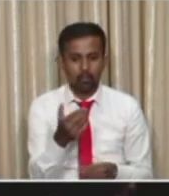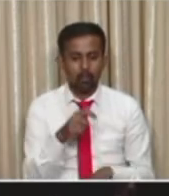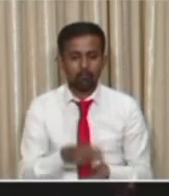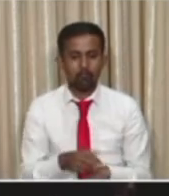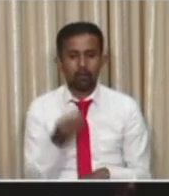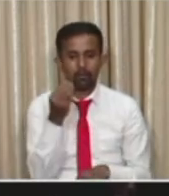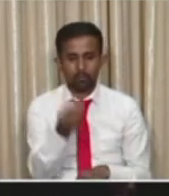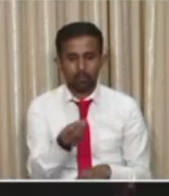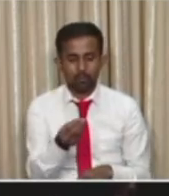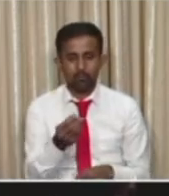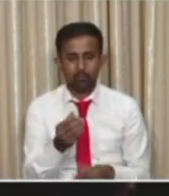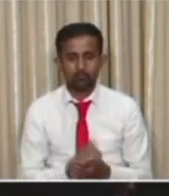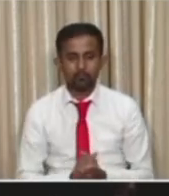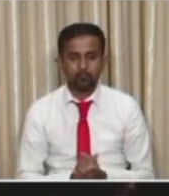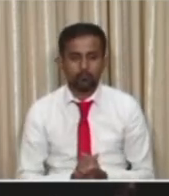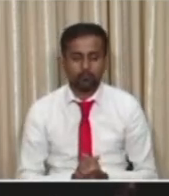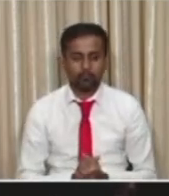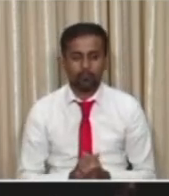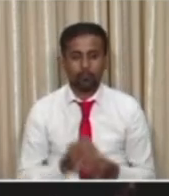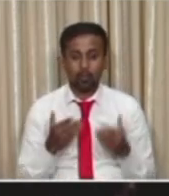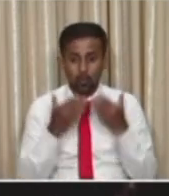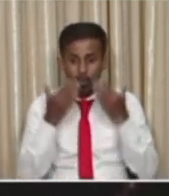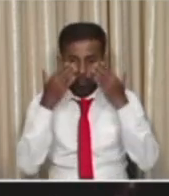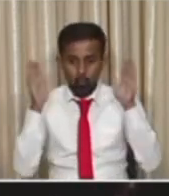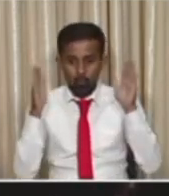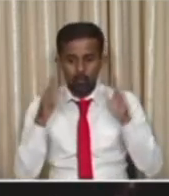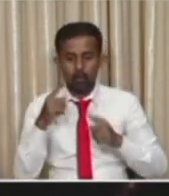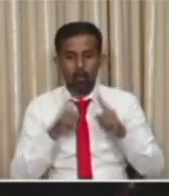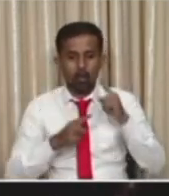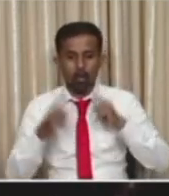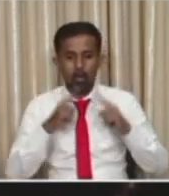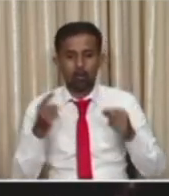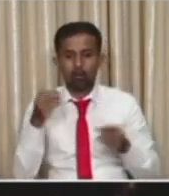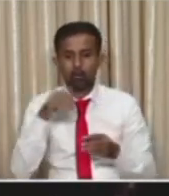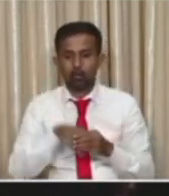வாழ்க்கையை மேம்படுத்துவதற்கு இந்த குறித்த அமைச்சுகள் நடவடிக்கைகளை மேற்கொள்ள வேண்டும் என்று கேட்டு விடைபெறுகிறேன்.